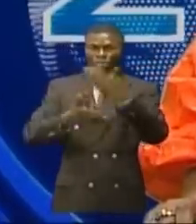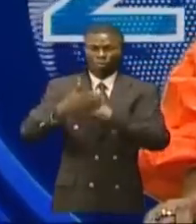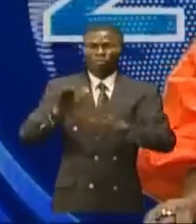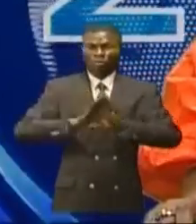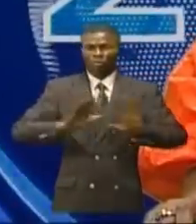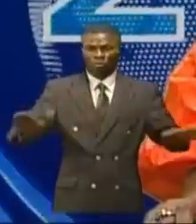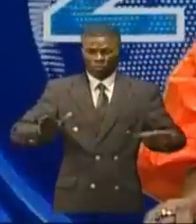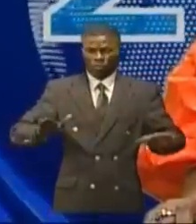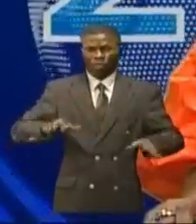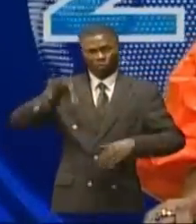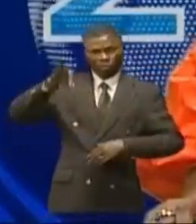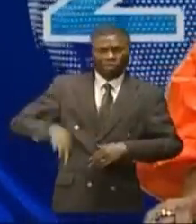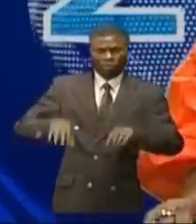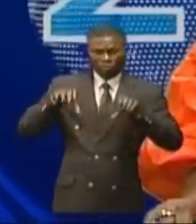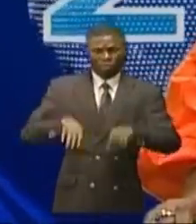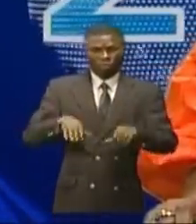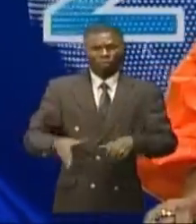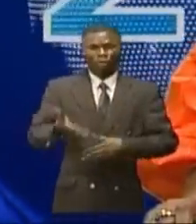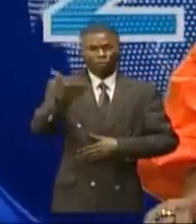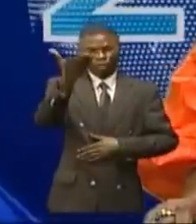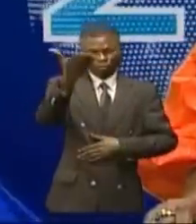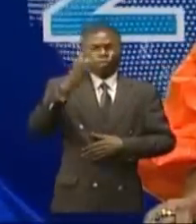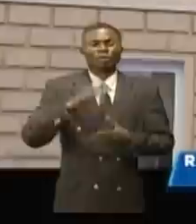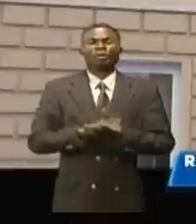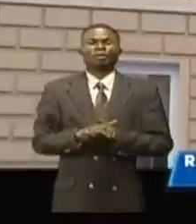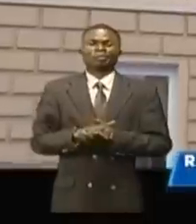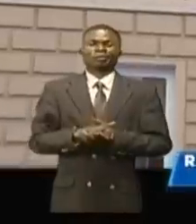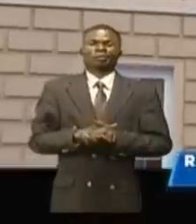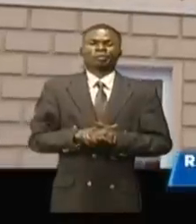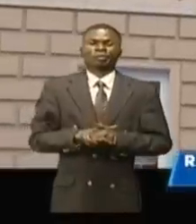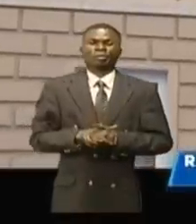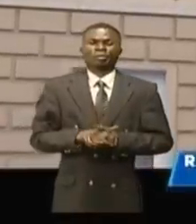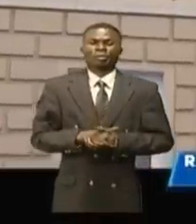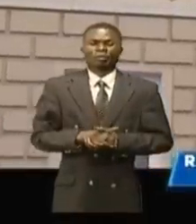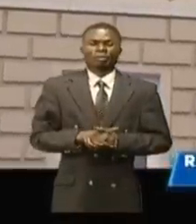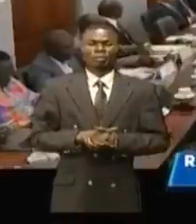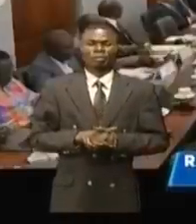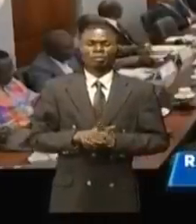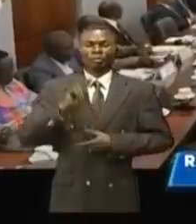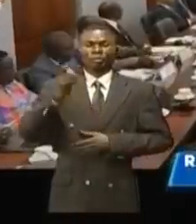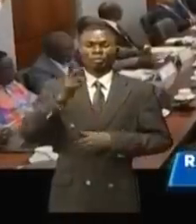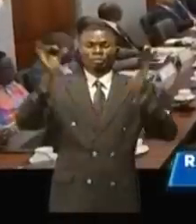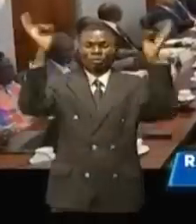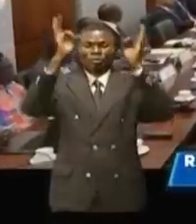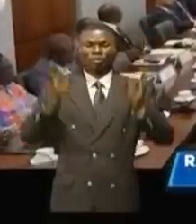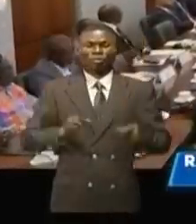au profit de son pays. Patrick Michel Mukui. Un deuxième